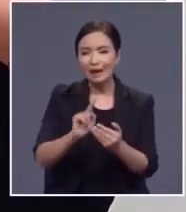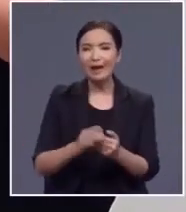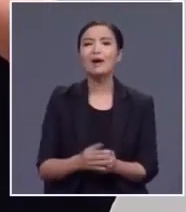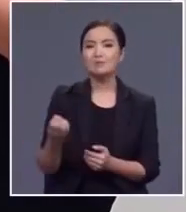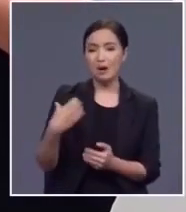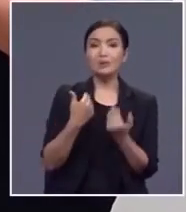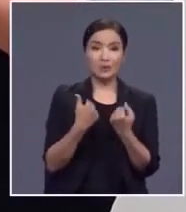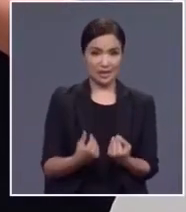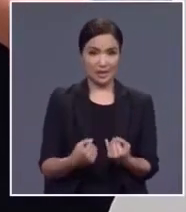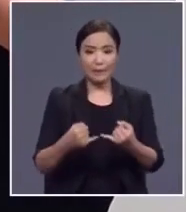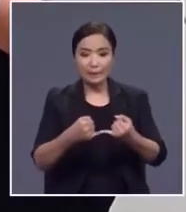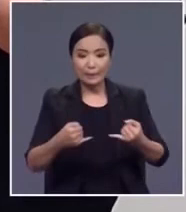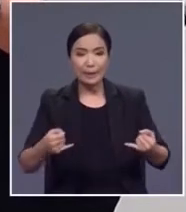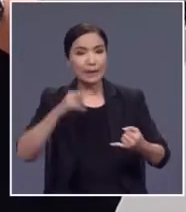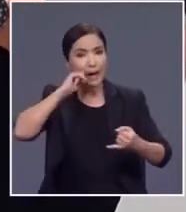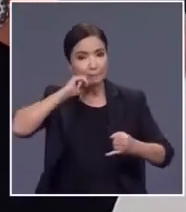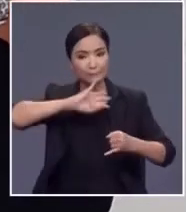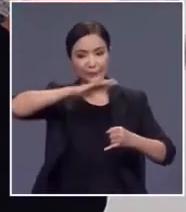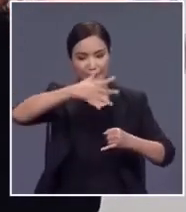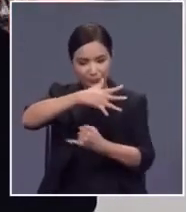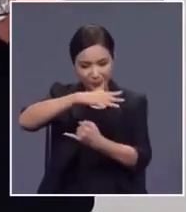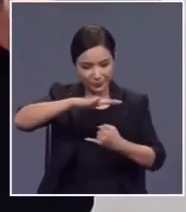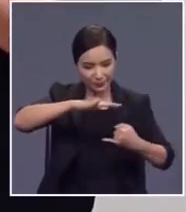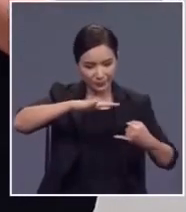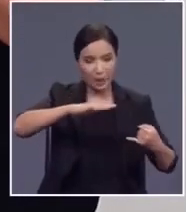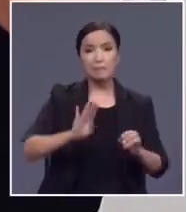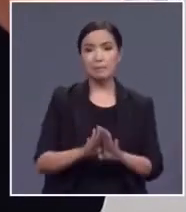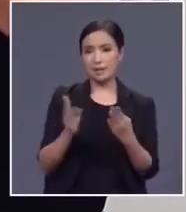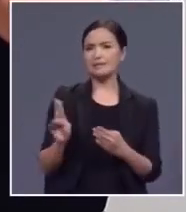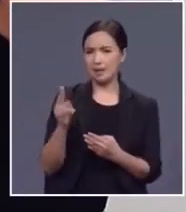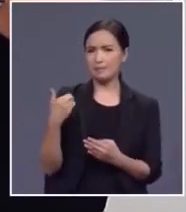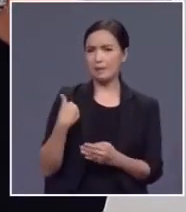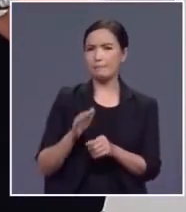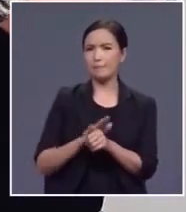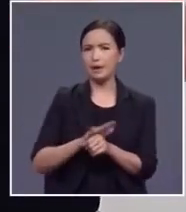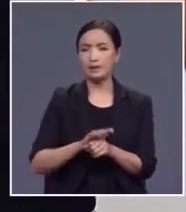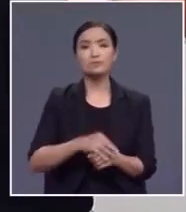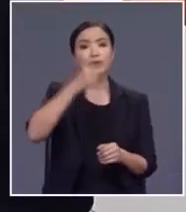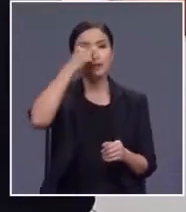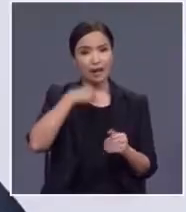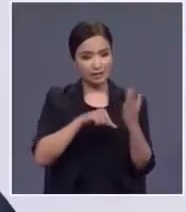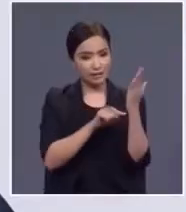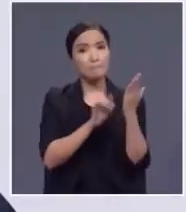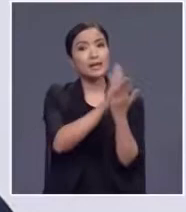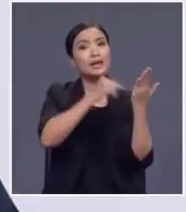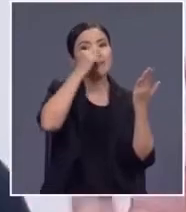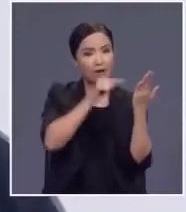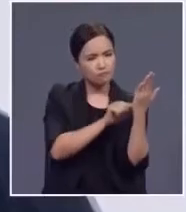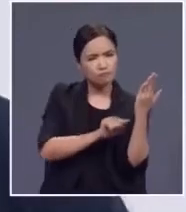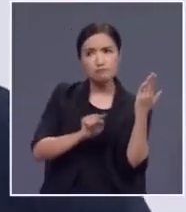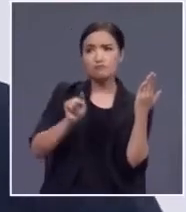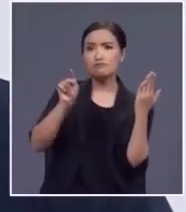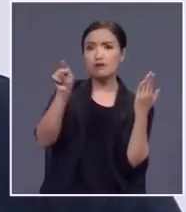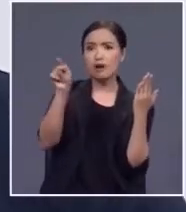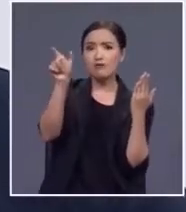นี่ยก็เริ่มเปิดใช้บางส่วนนะฮะ ครับ ส่วนที่เสร็จแล้วก็คือจากไทยแลนด์เนี่ยไปถึงฝรั่งเศสอย่างเงี้ยอันนี้เสร็จ